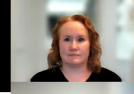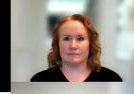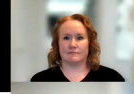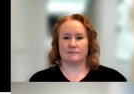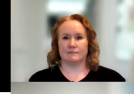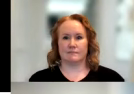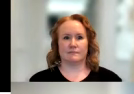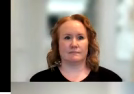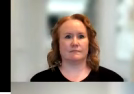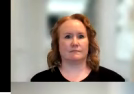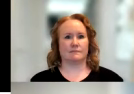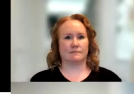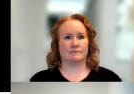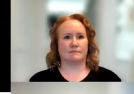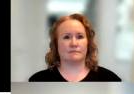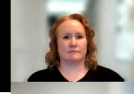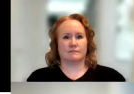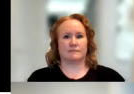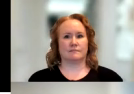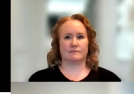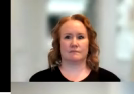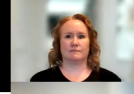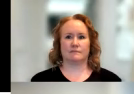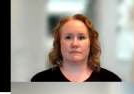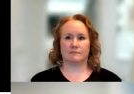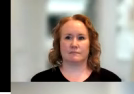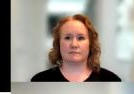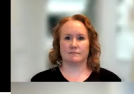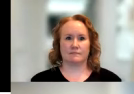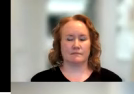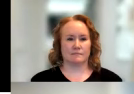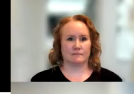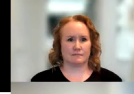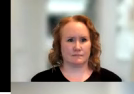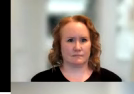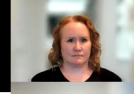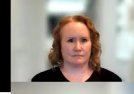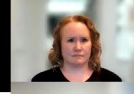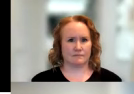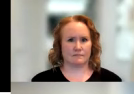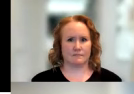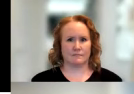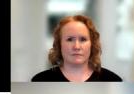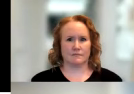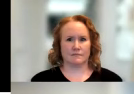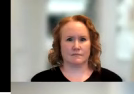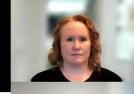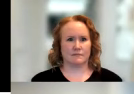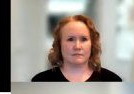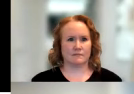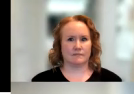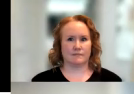begrepene litt fremmed for oss når vi leser de ulike kategoriene. Men vi har prøvd å illustrere i hvert